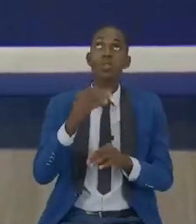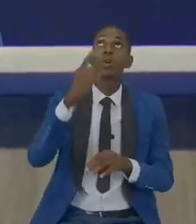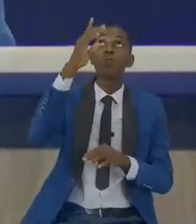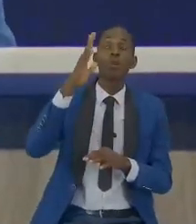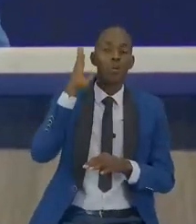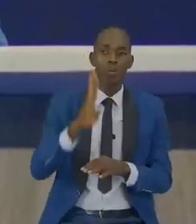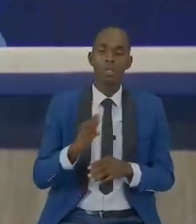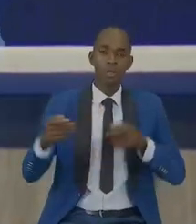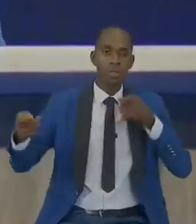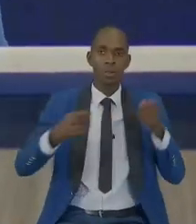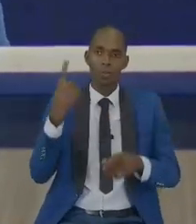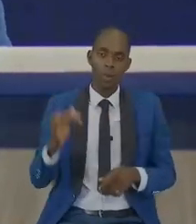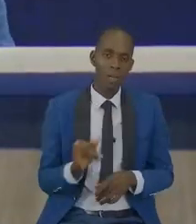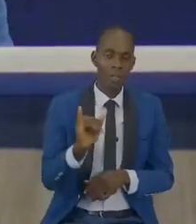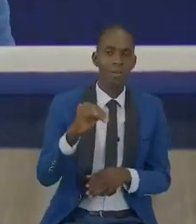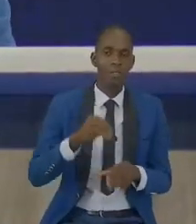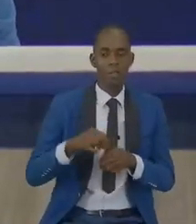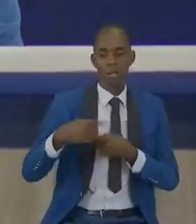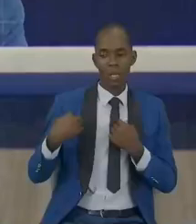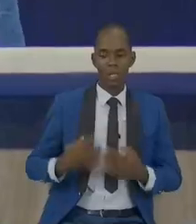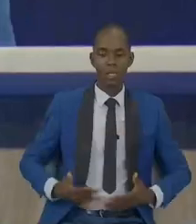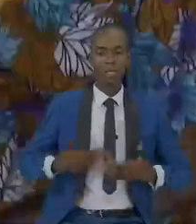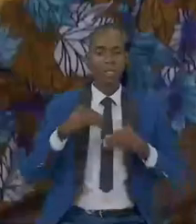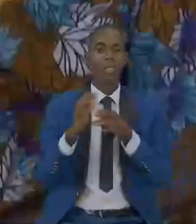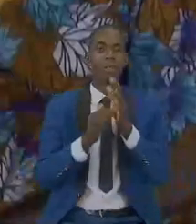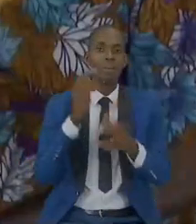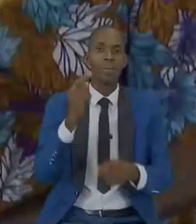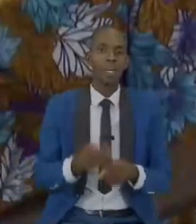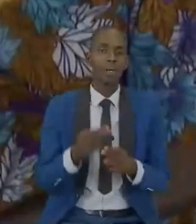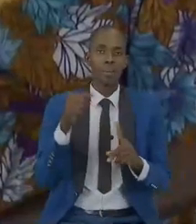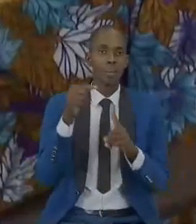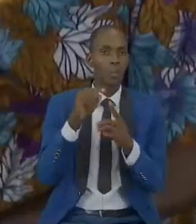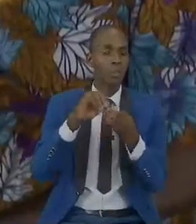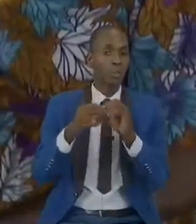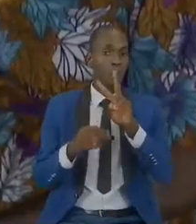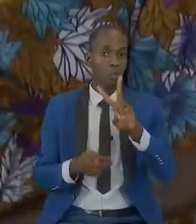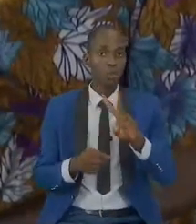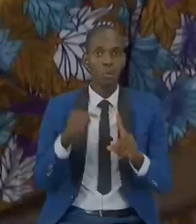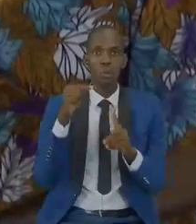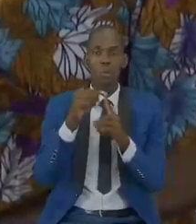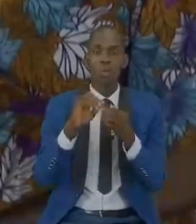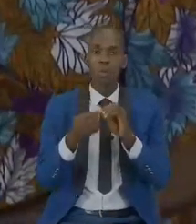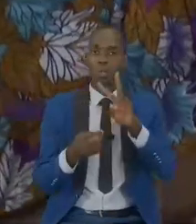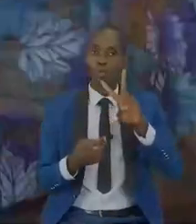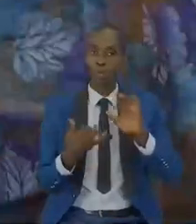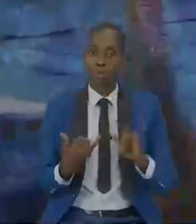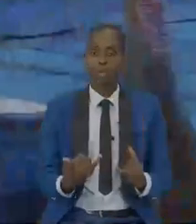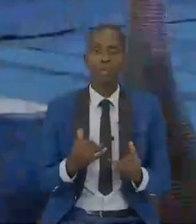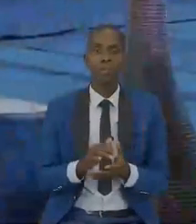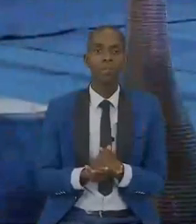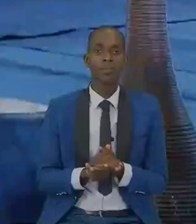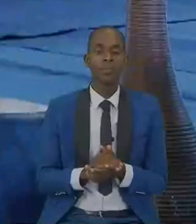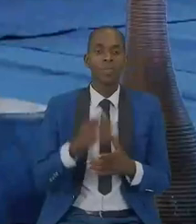Dieu va régner pour toujours dans ton cœur, dans ta vie au nom de Jésus-Christ. Nous allons